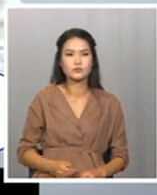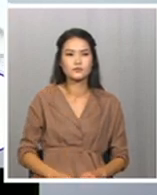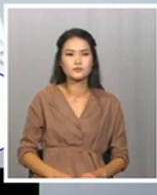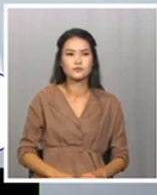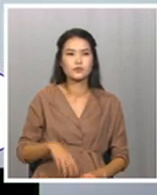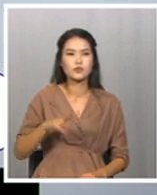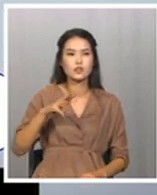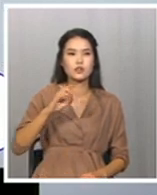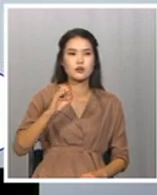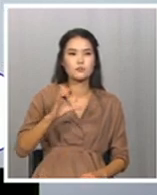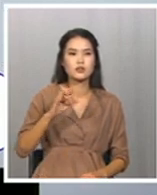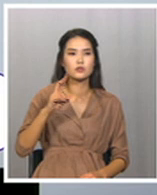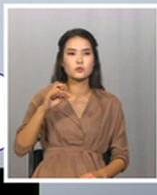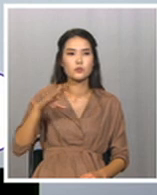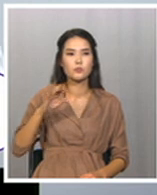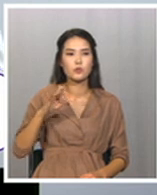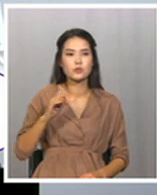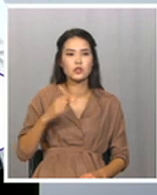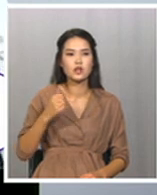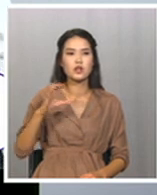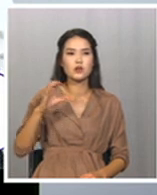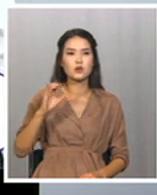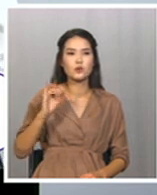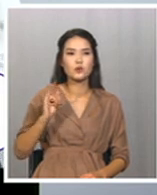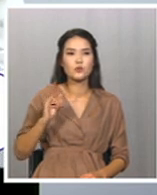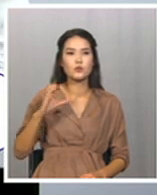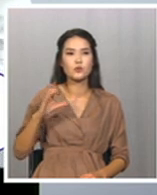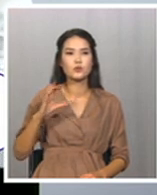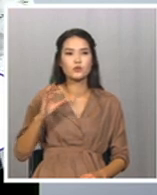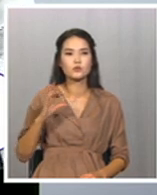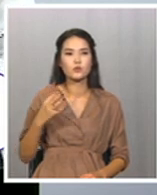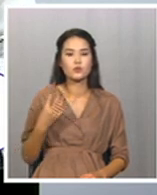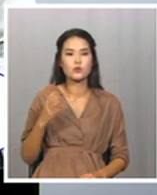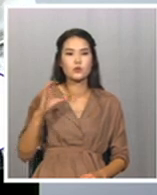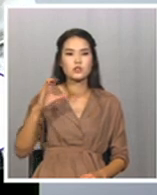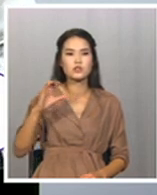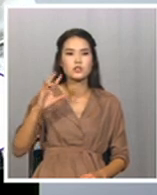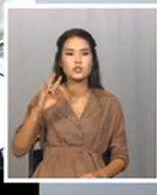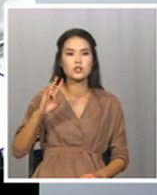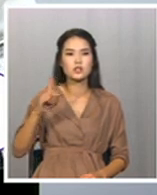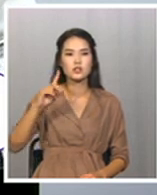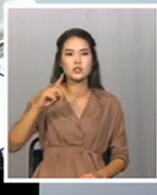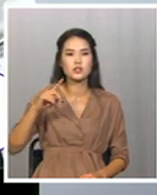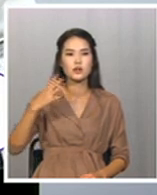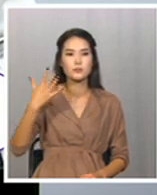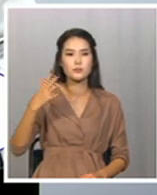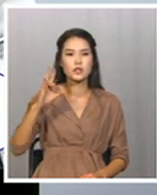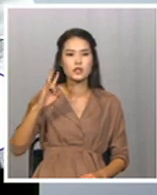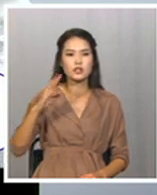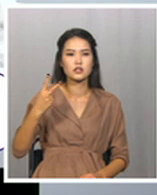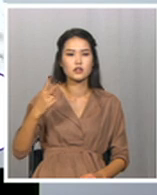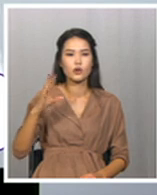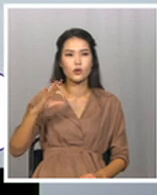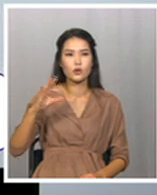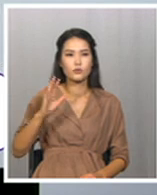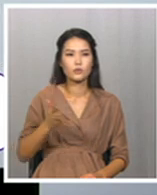H2SO4. Мыс купоросы, купрум SO4 5 молекула суы